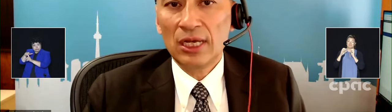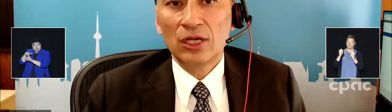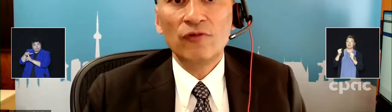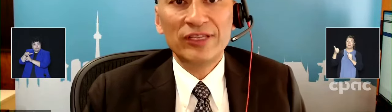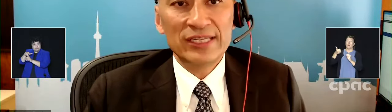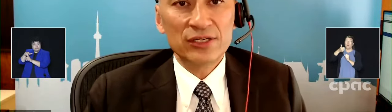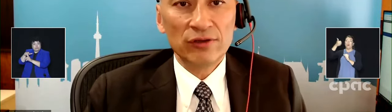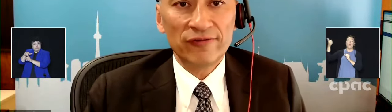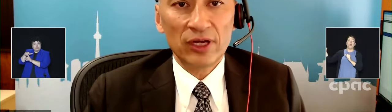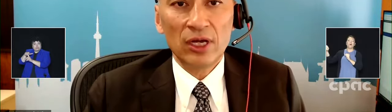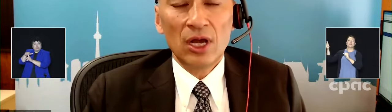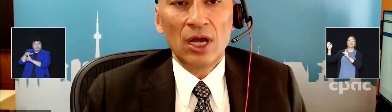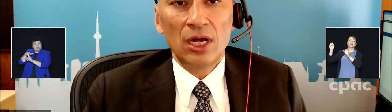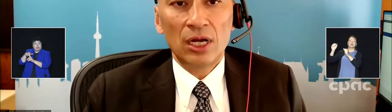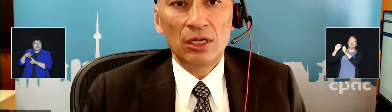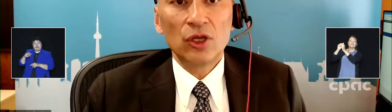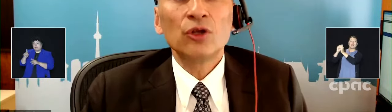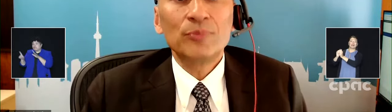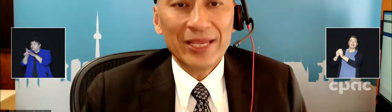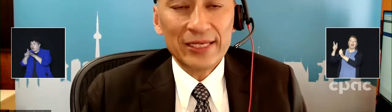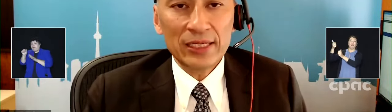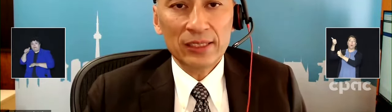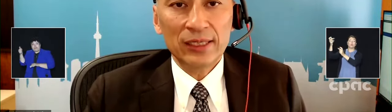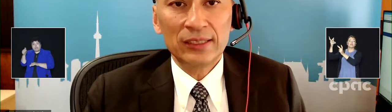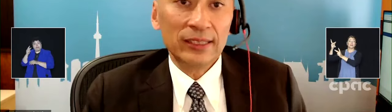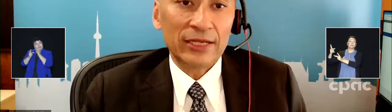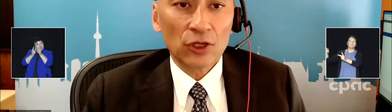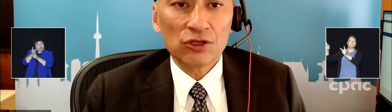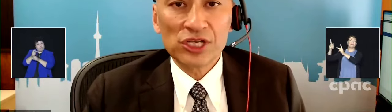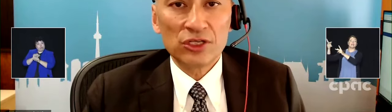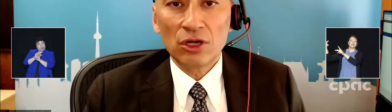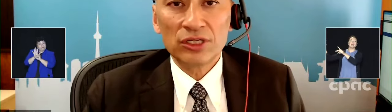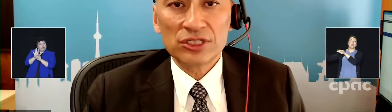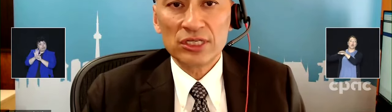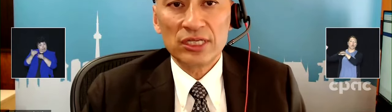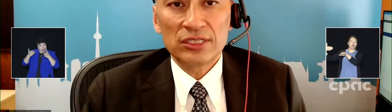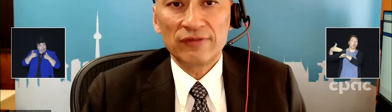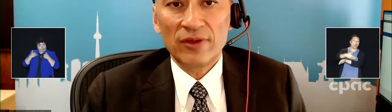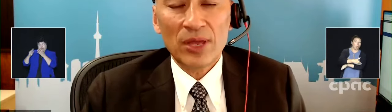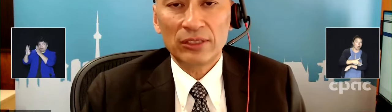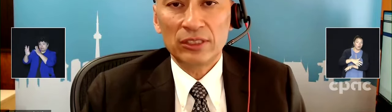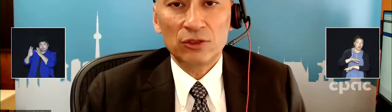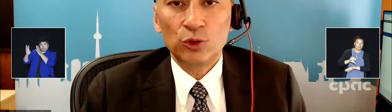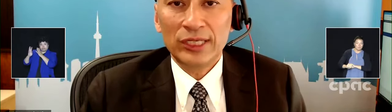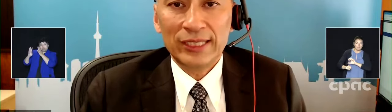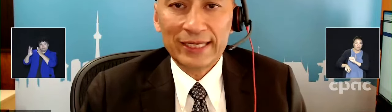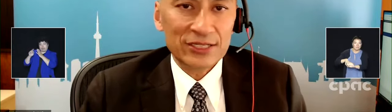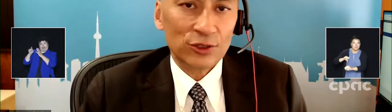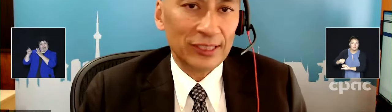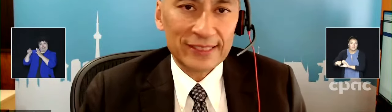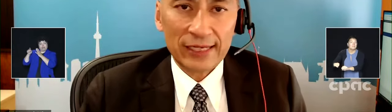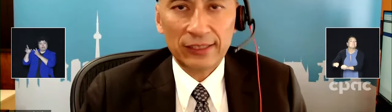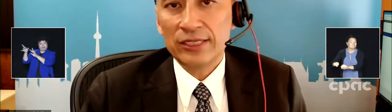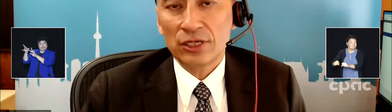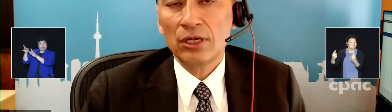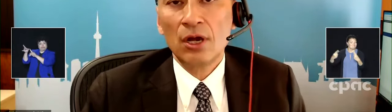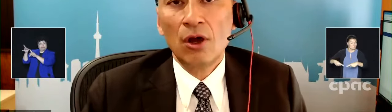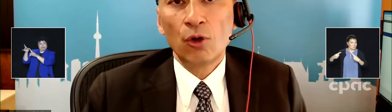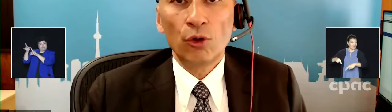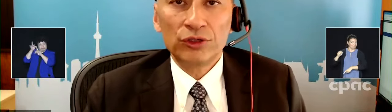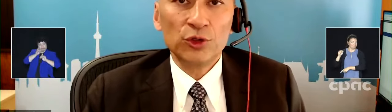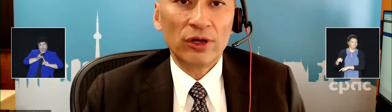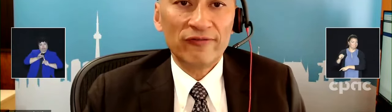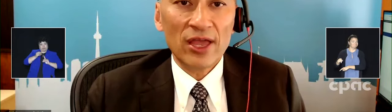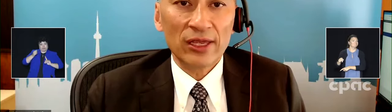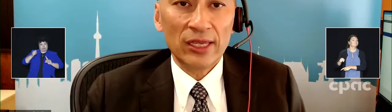de la COVID-19 dans le pays de l'étranger. Donc, ça fait partie de toutes les questions et les analyses on